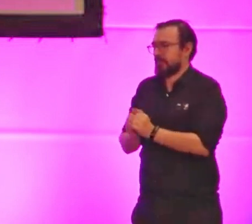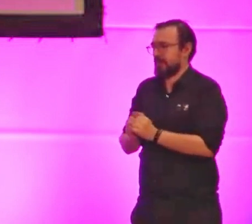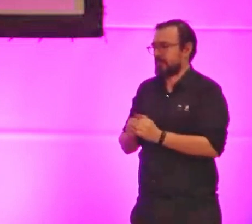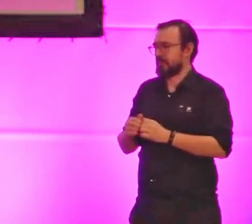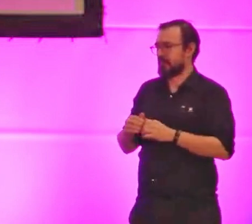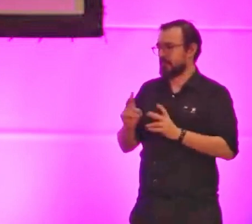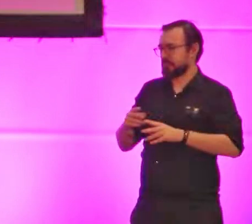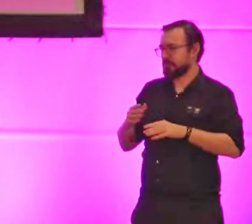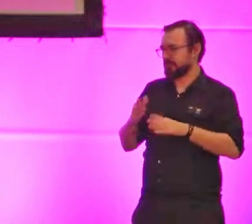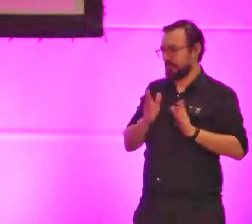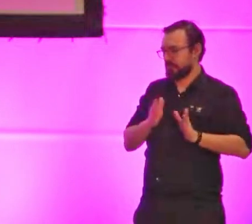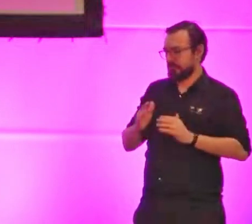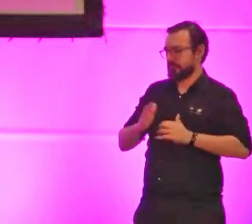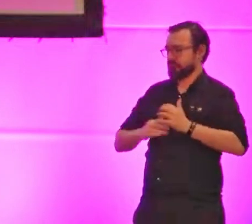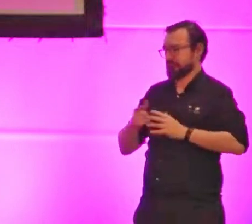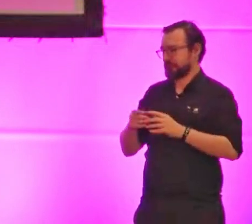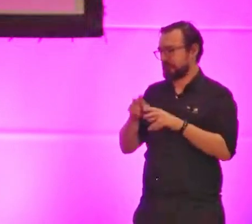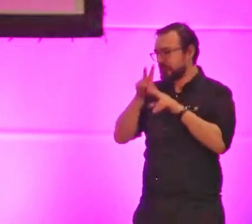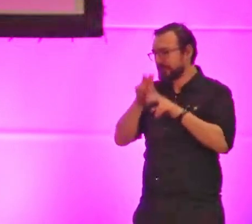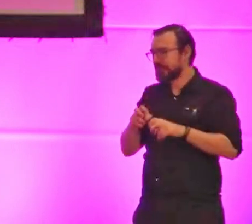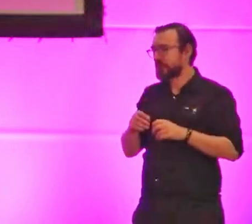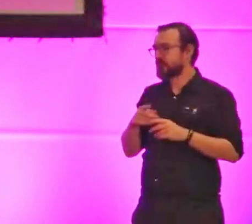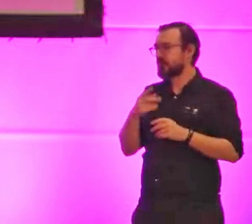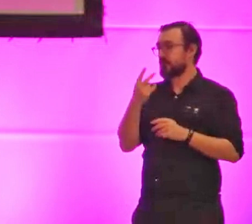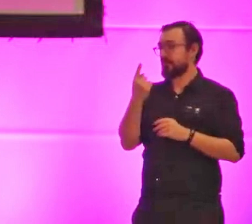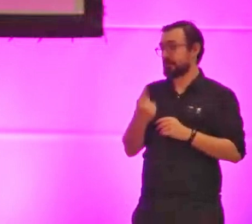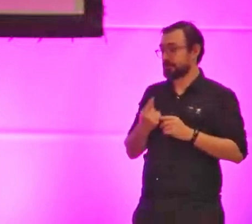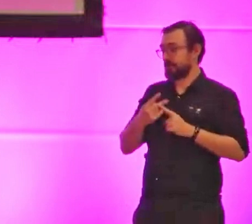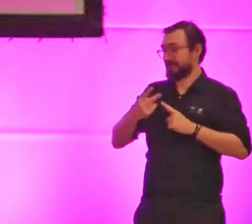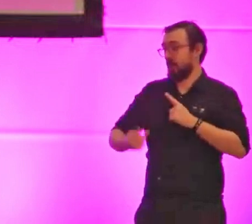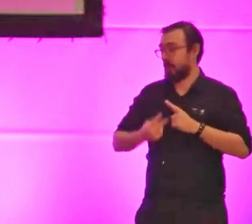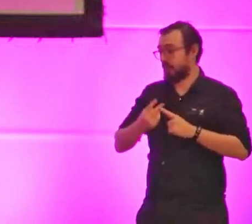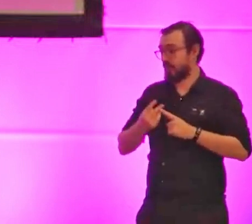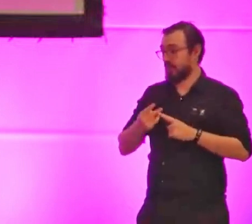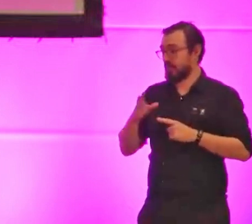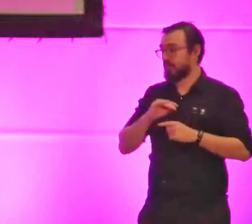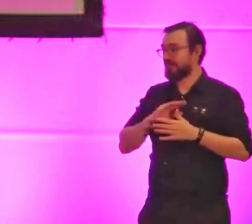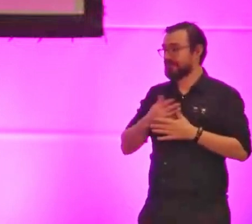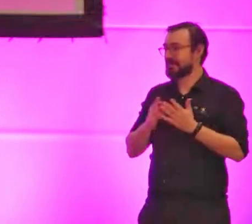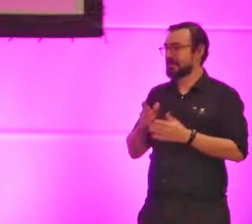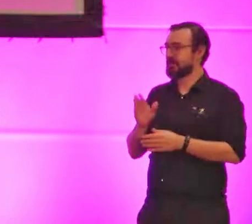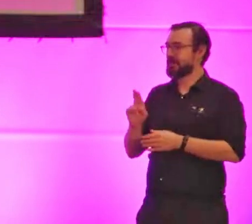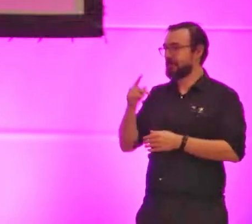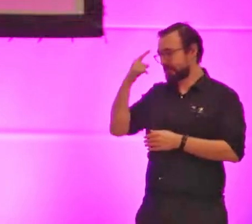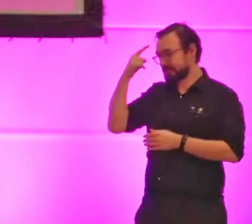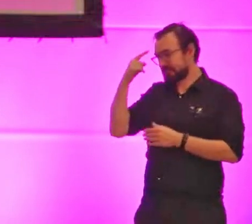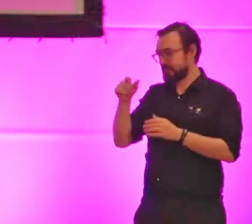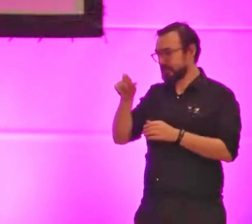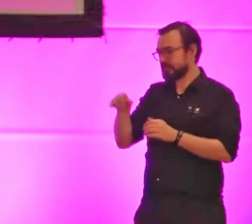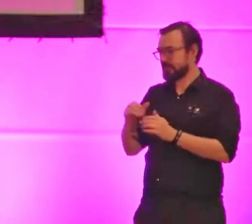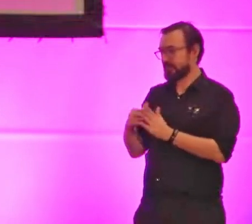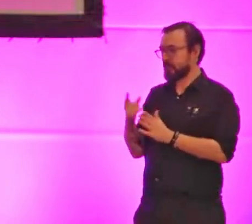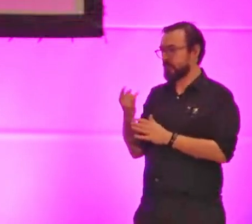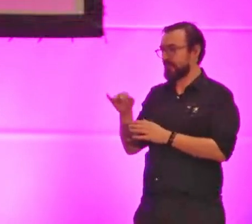våningsbygget i utredningen var klart. Och de första två åren fanns det ingen skäligen misstänkt person från